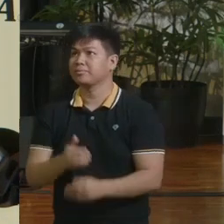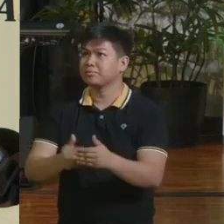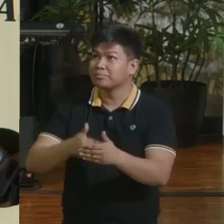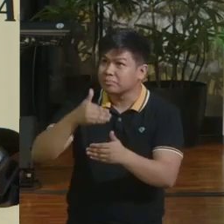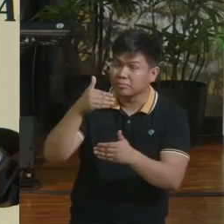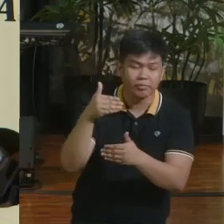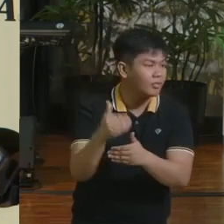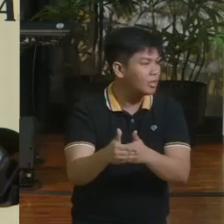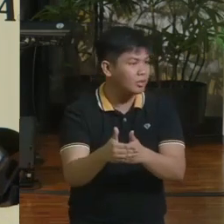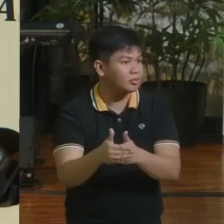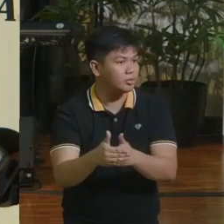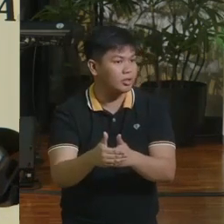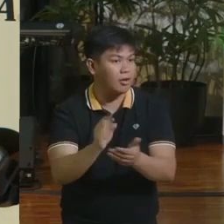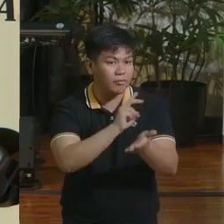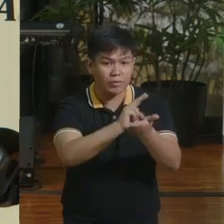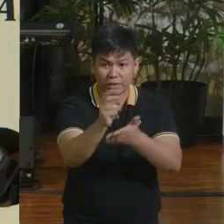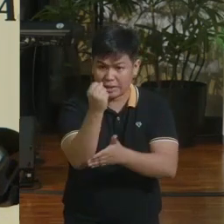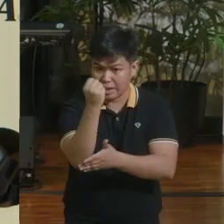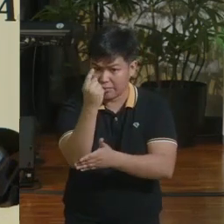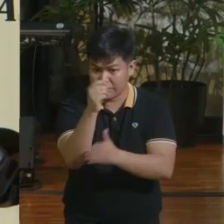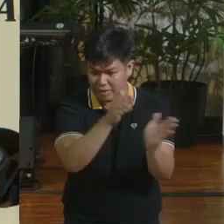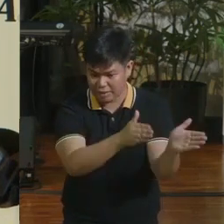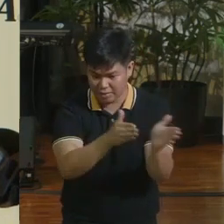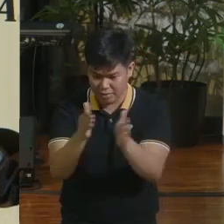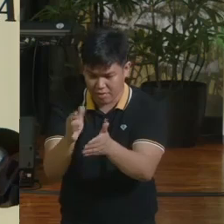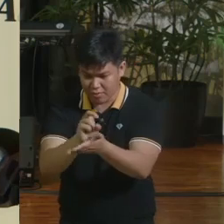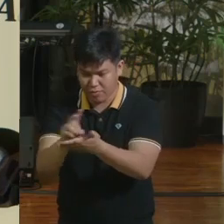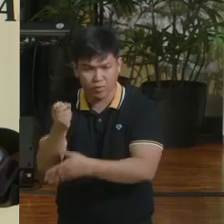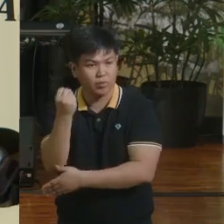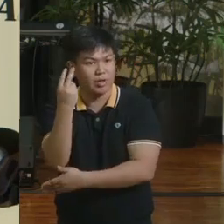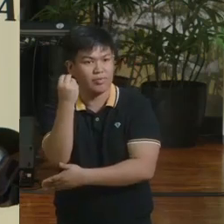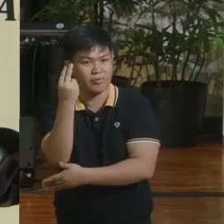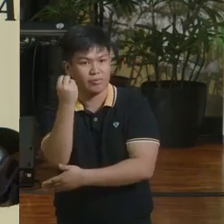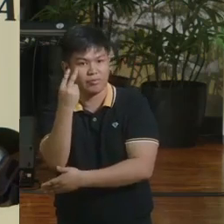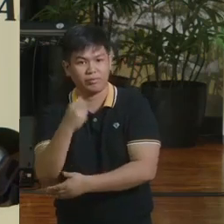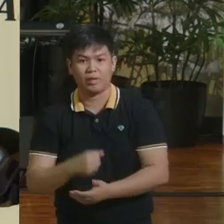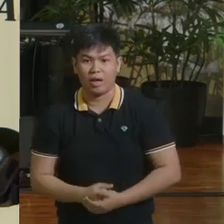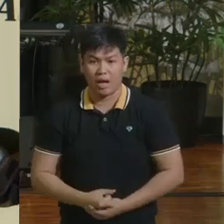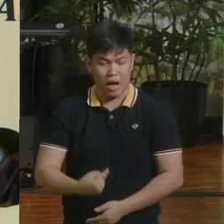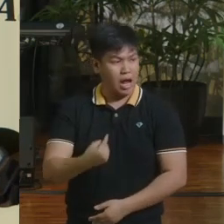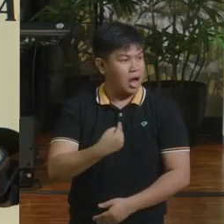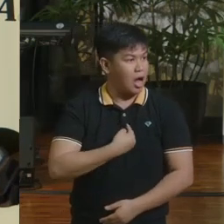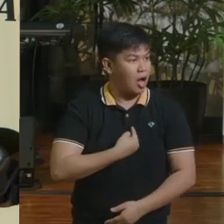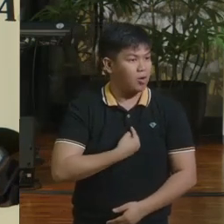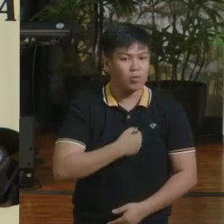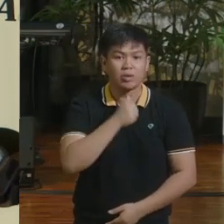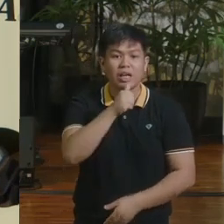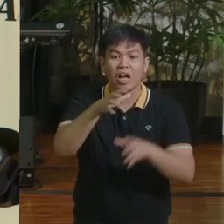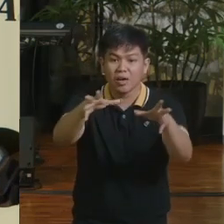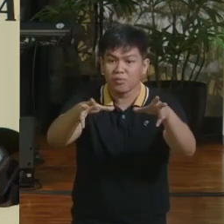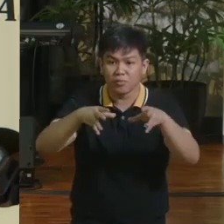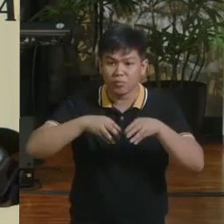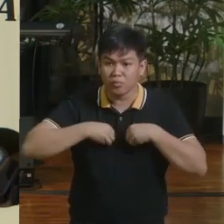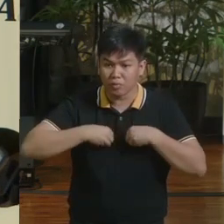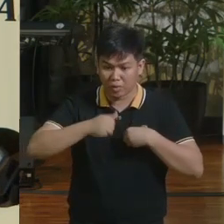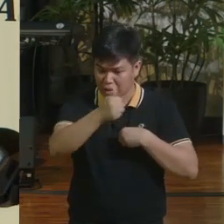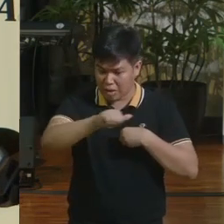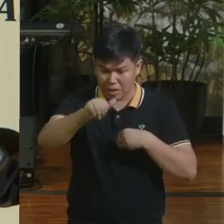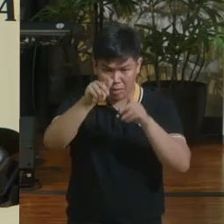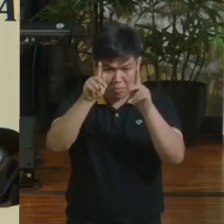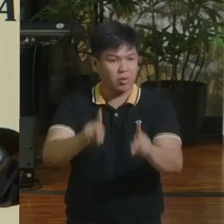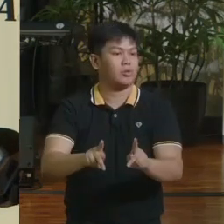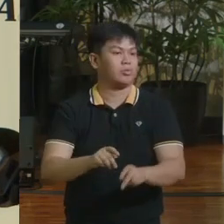na sinong tao. Verse 11. Pangalawa, verse 12, For I did not receive it from any man, nor was I taught